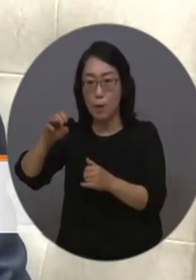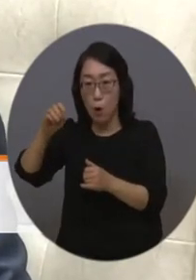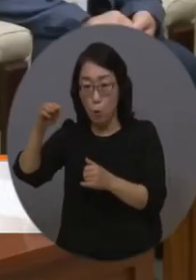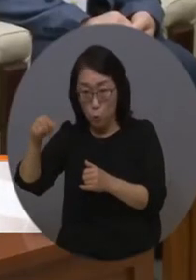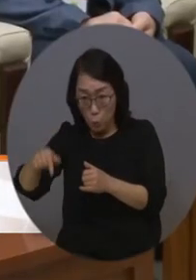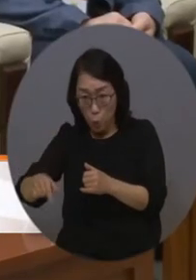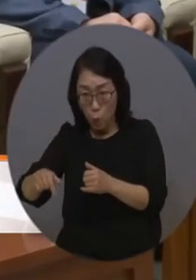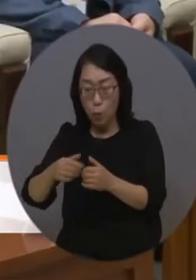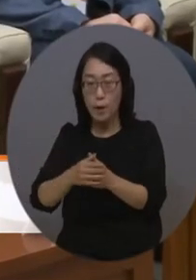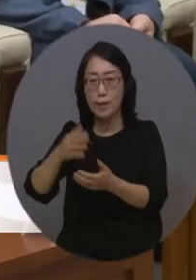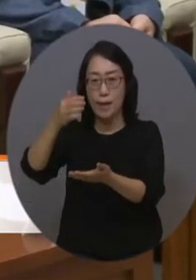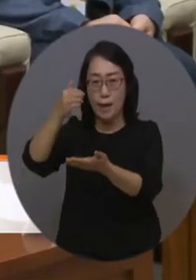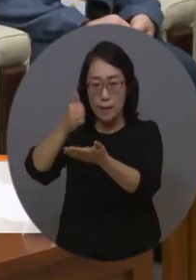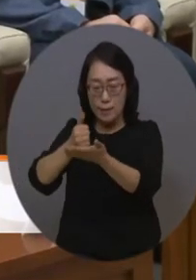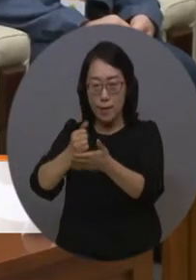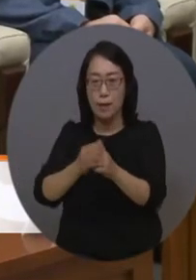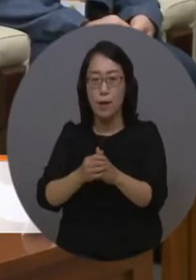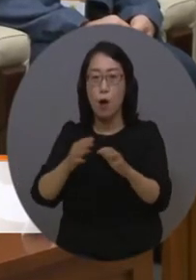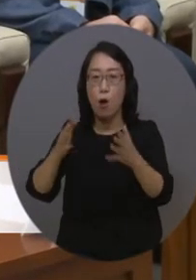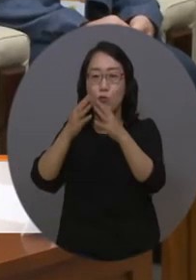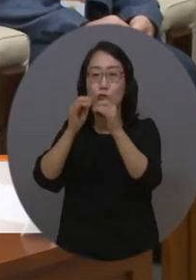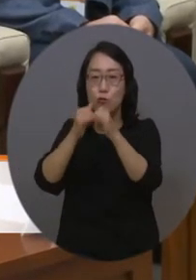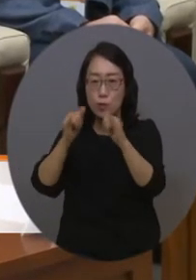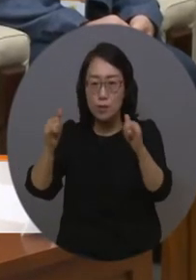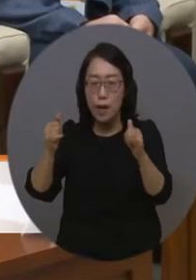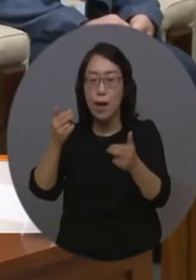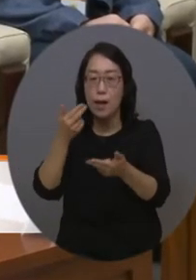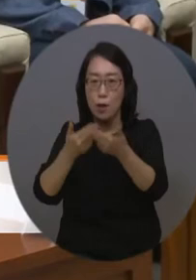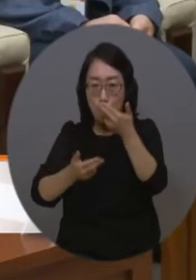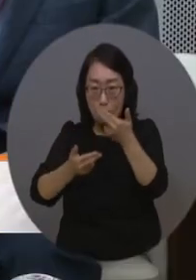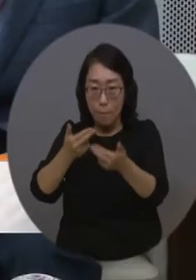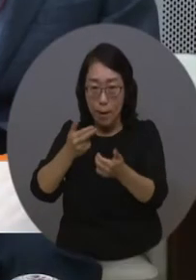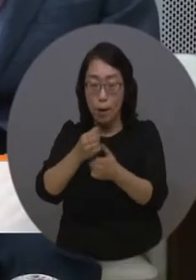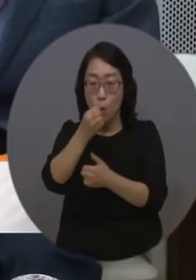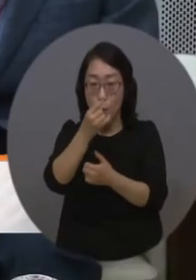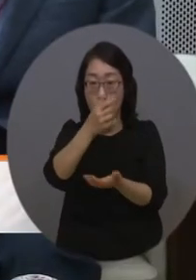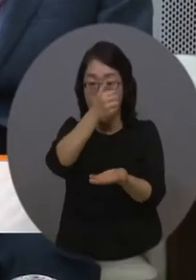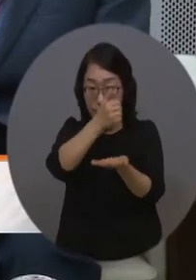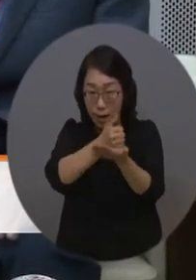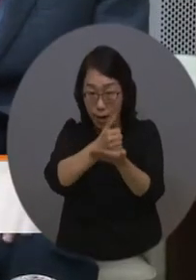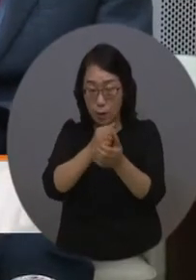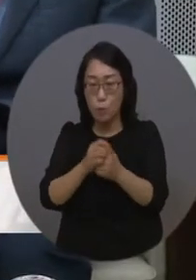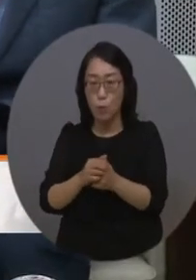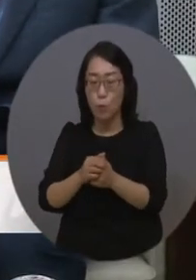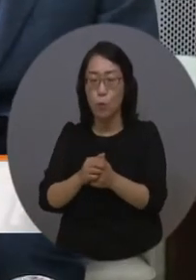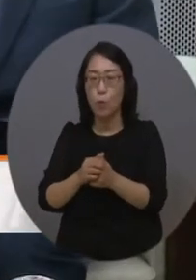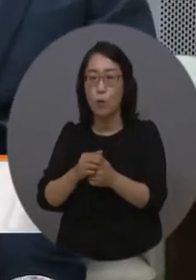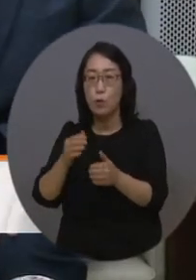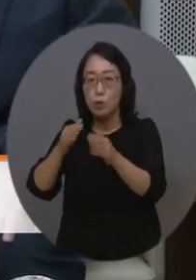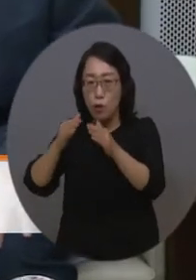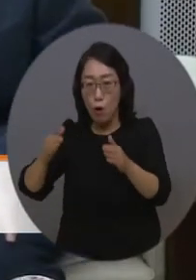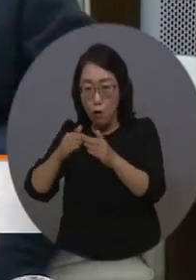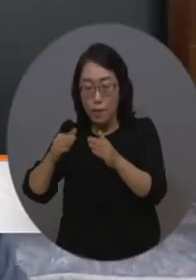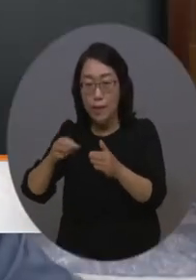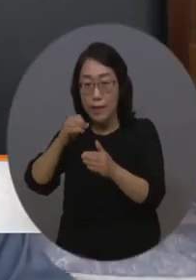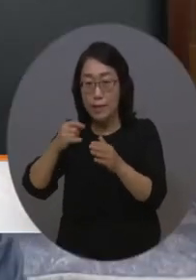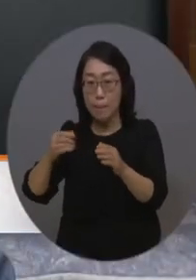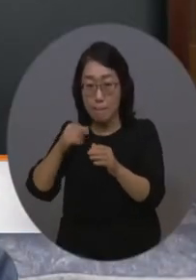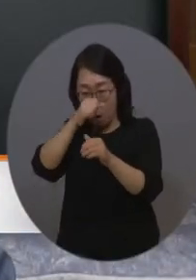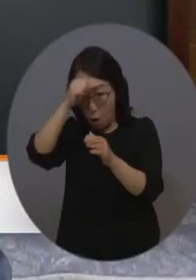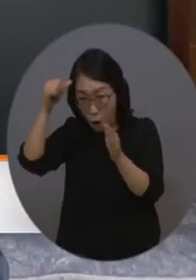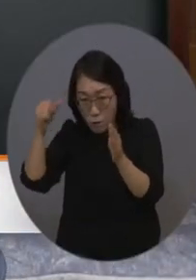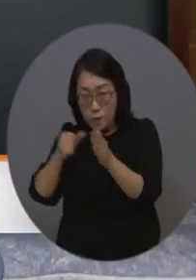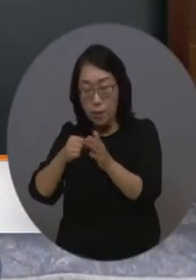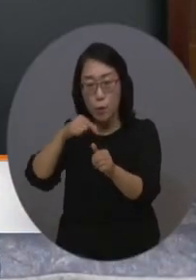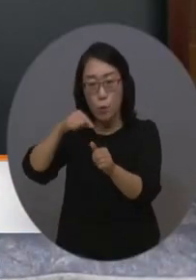전남도지사와 한영민 대한건축사협회 전라남도 건축사회장, 고석규 전남